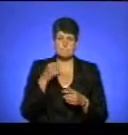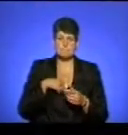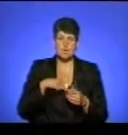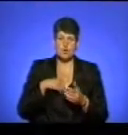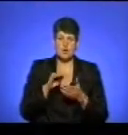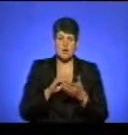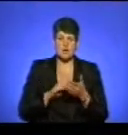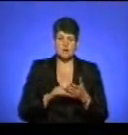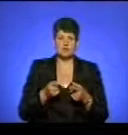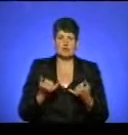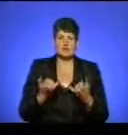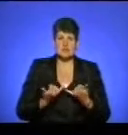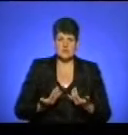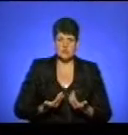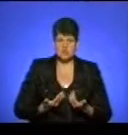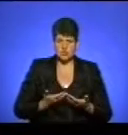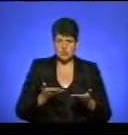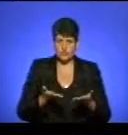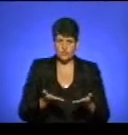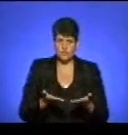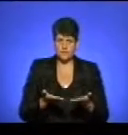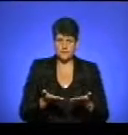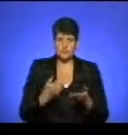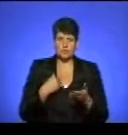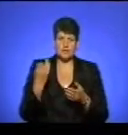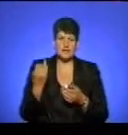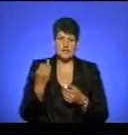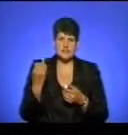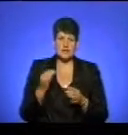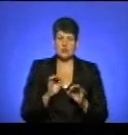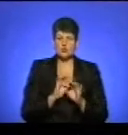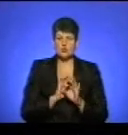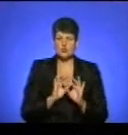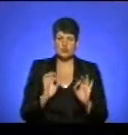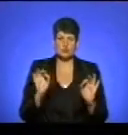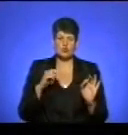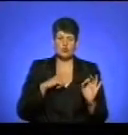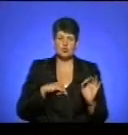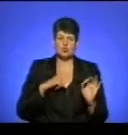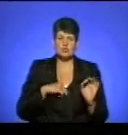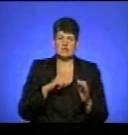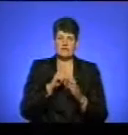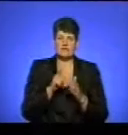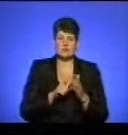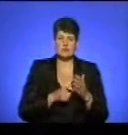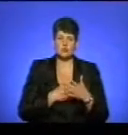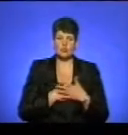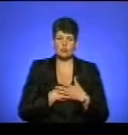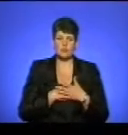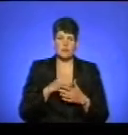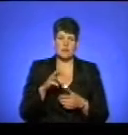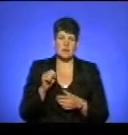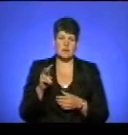міста, тут де я зараз живу. І тут моя історія і чудовий душевний вірш Любові